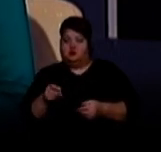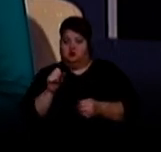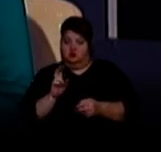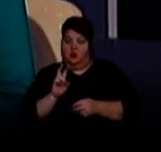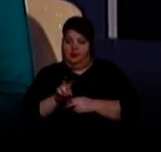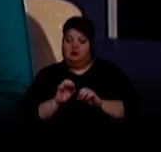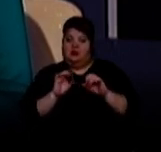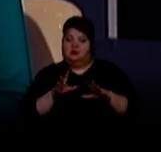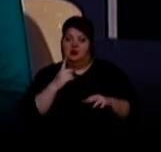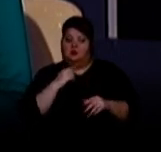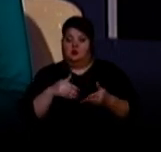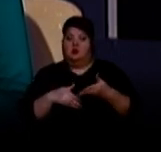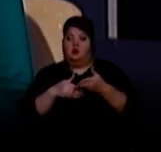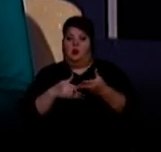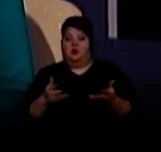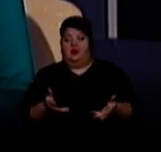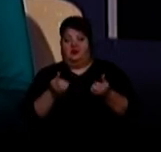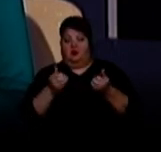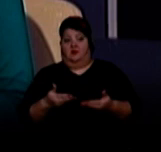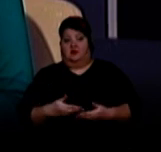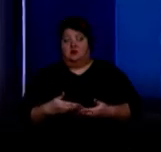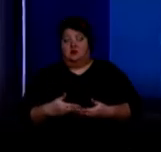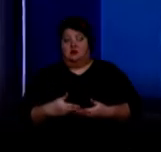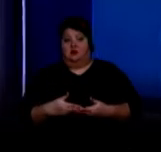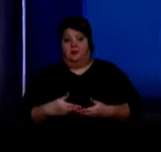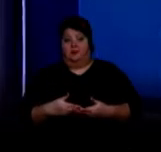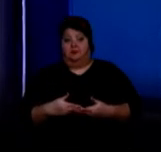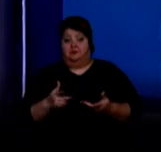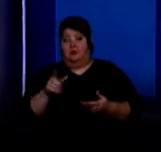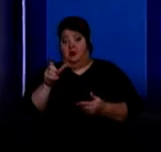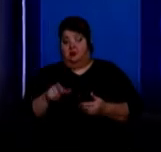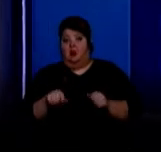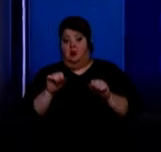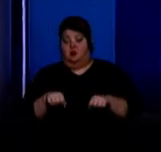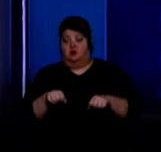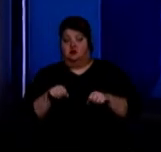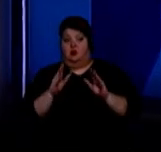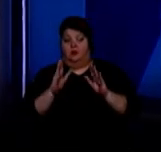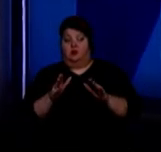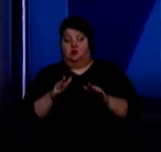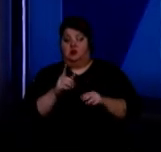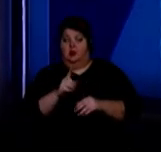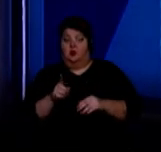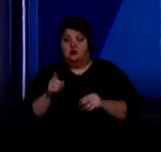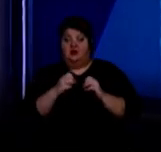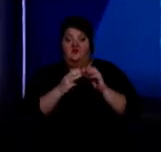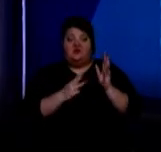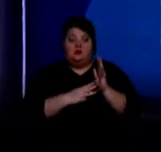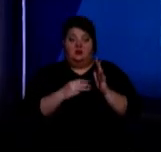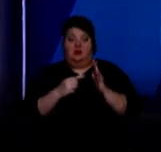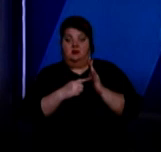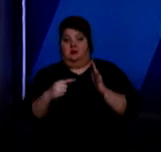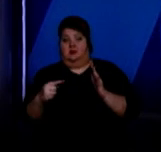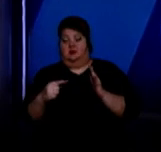кров, допомогти, врятувати життя? Донором може бути кожен дієздатний громадянин України віком від 18 років.